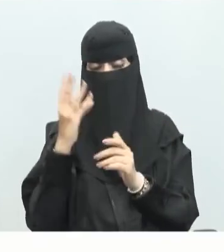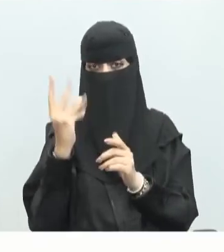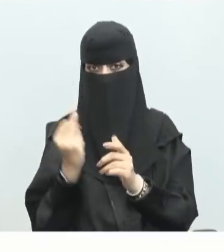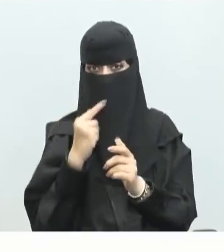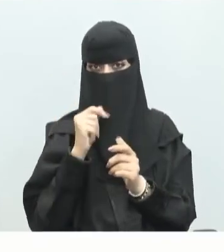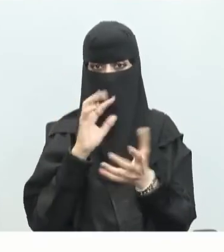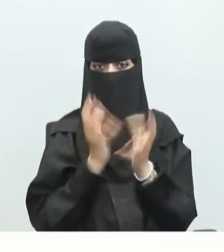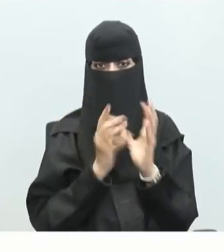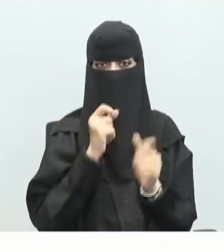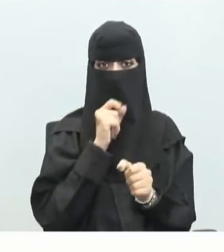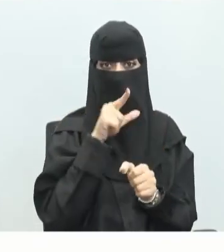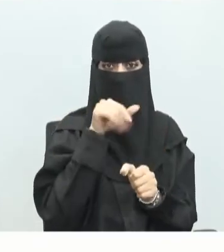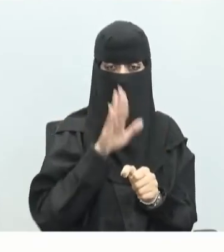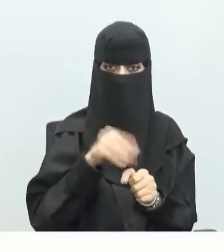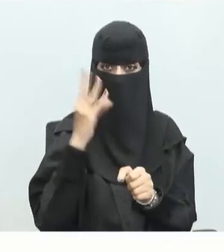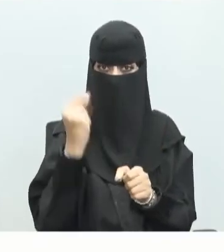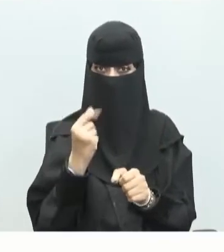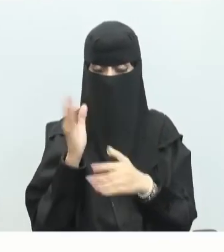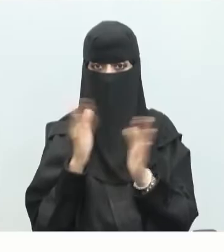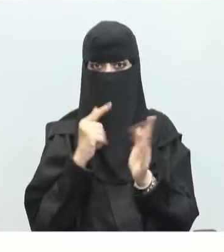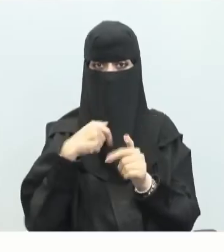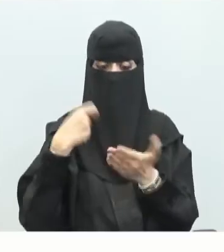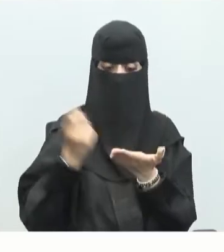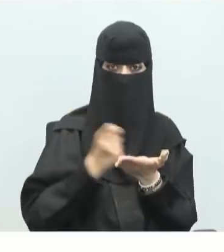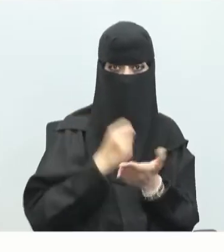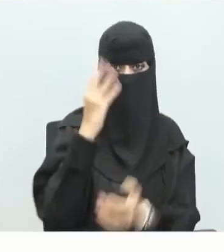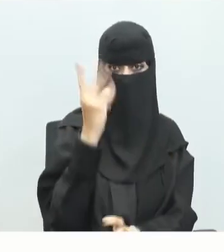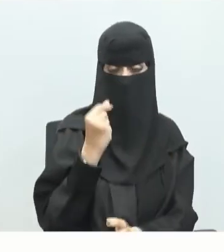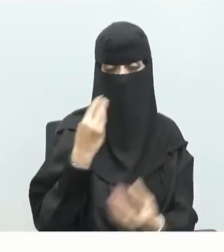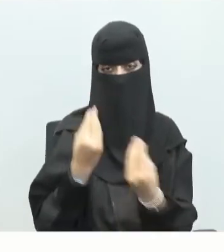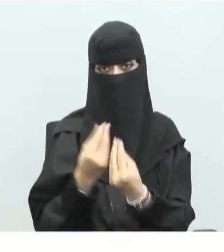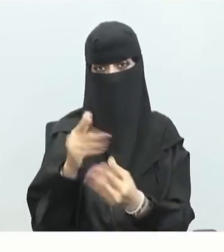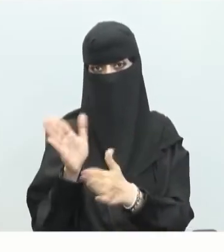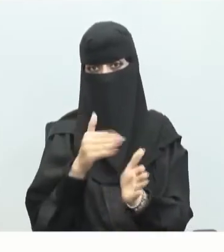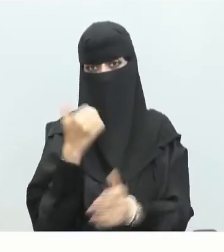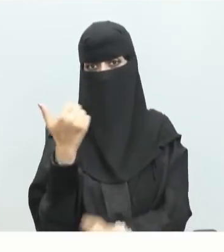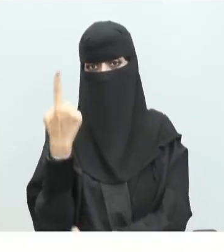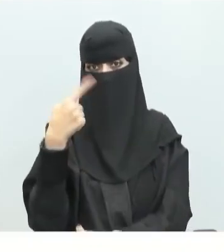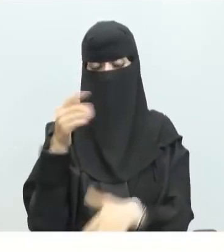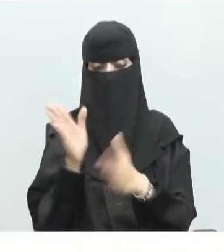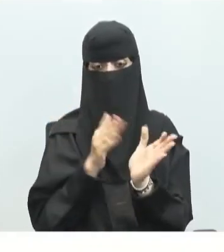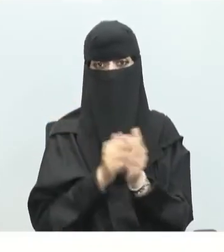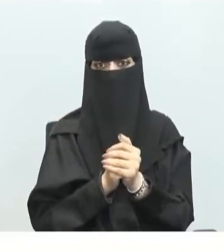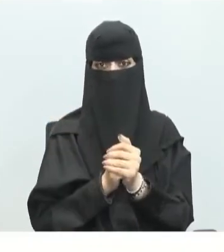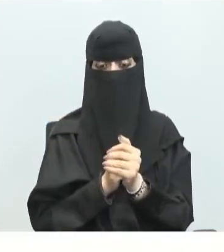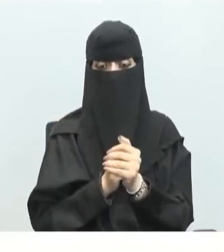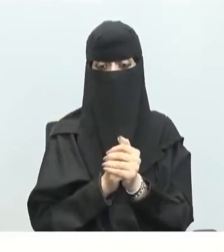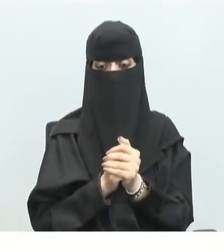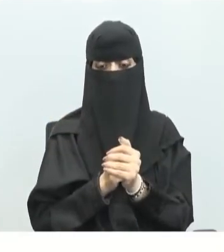ونطقنا العدد سويا وكتبنا العدد سته اشهر فانتقل